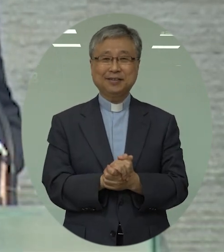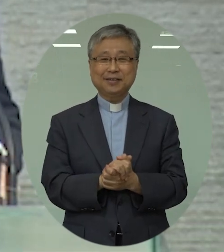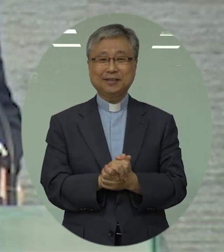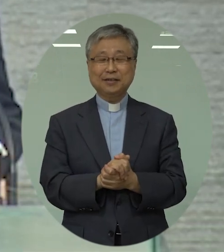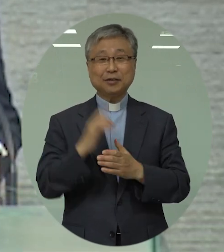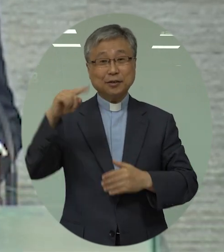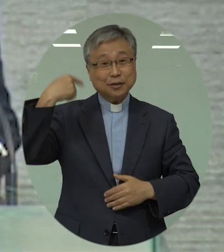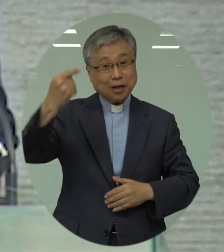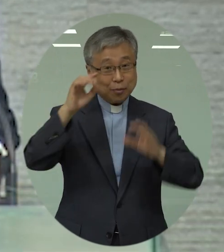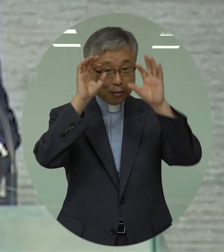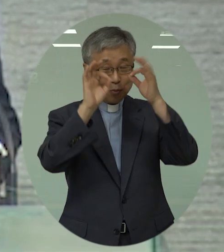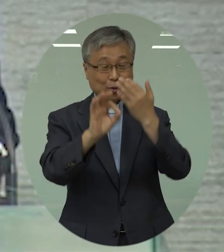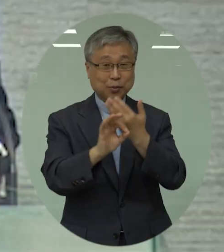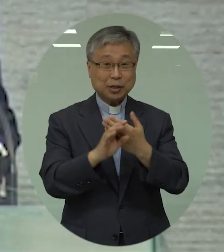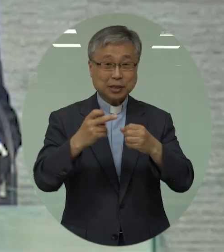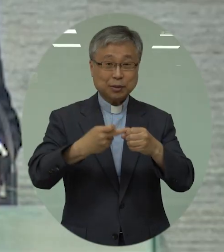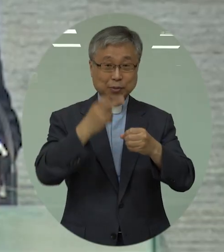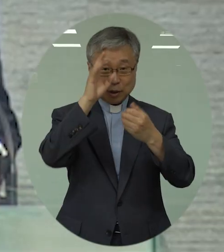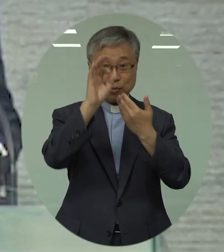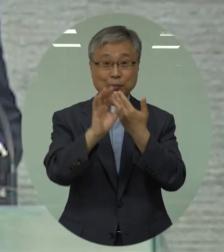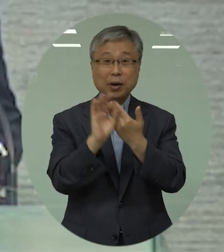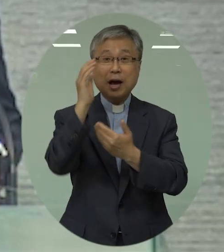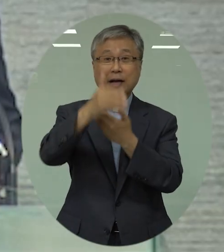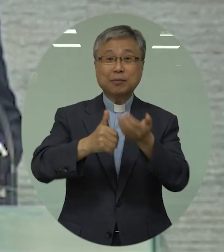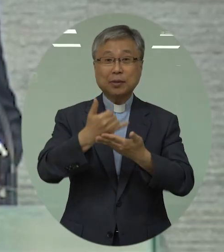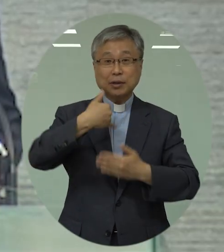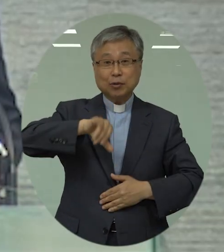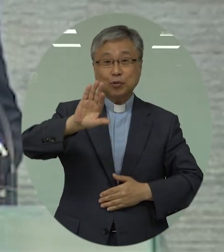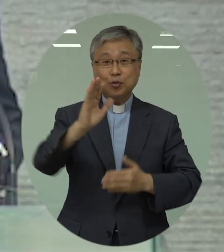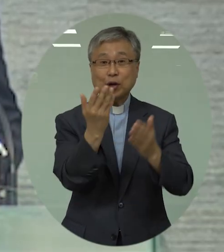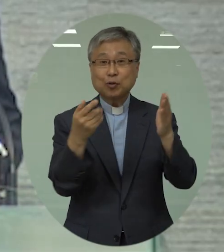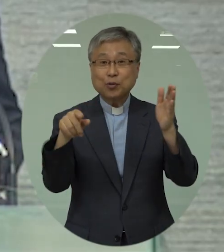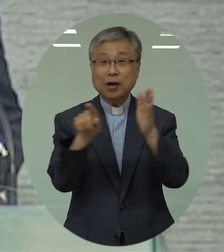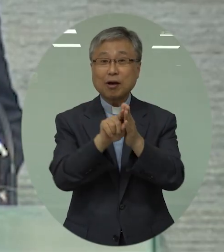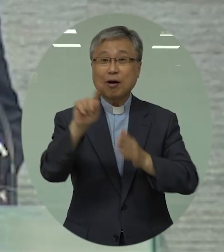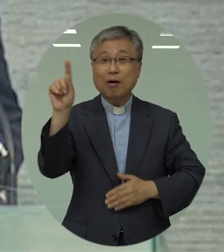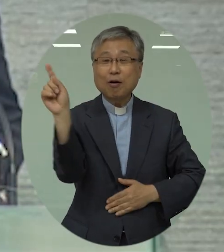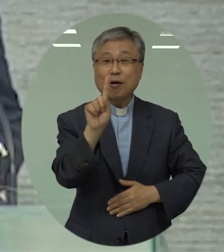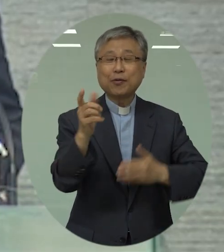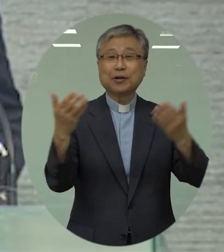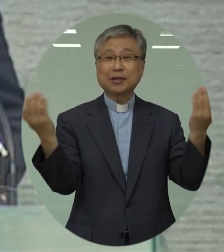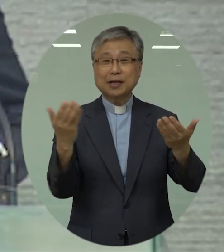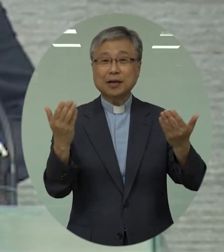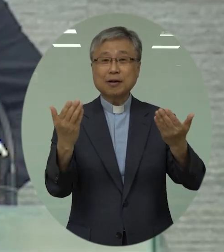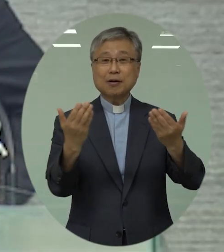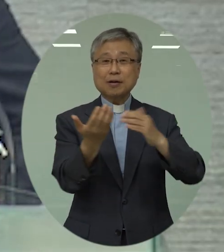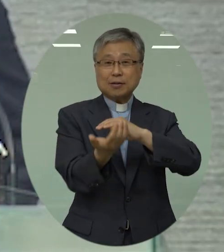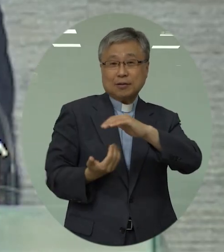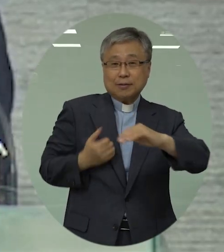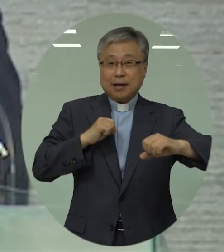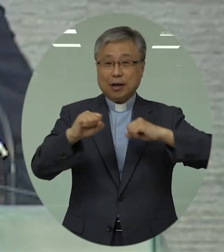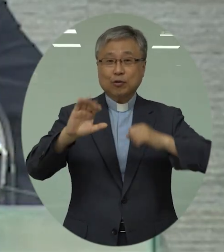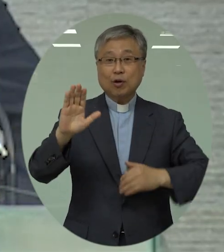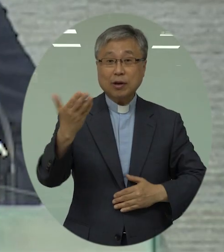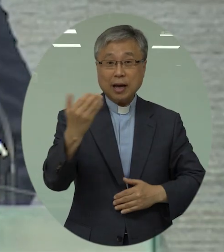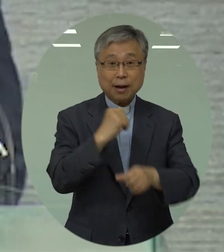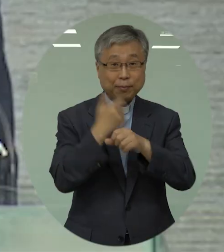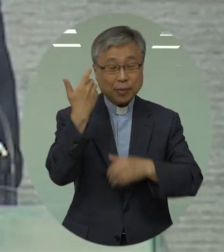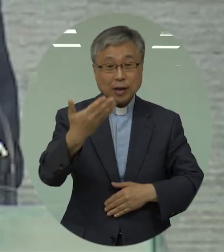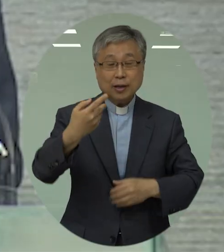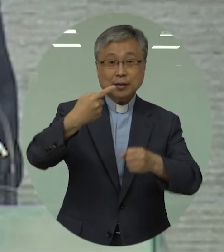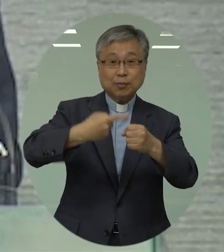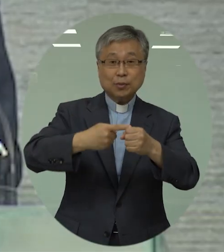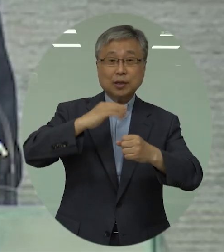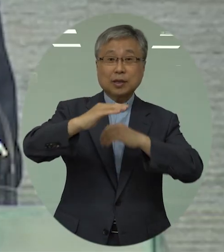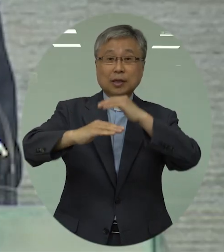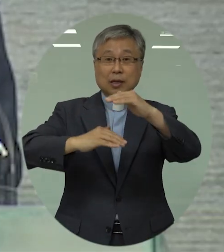자, 그 다음에 보시면 본문 12절에는 하나님의 자녀가 되기 위해서 어떤 사건이 선행돼야 한다고 말합니다. 제일 첫 번째